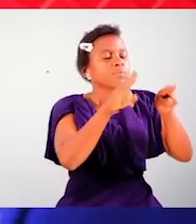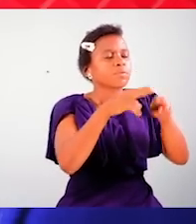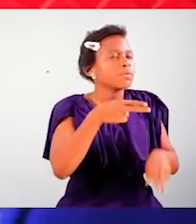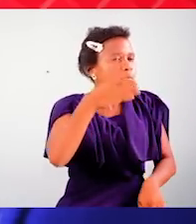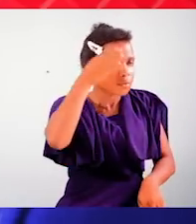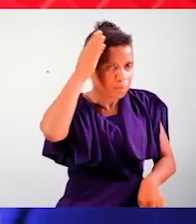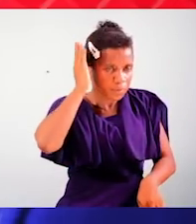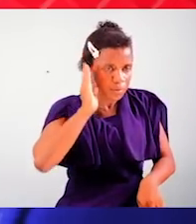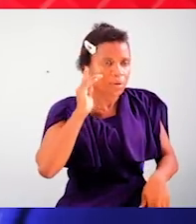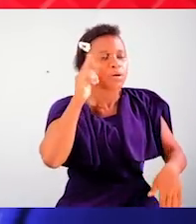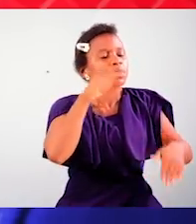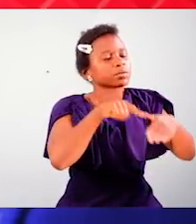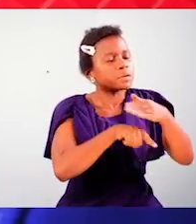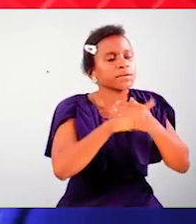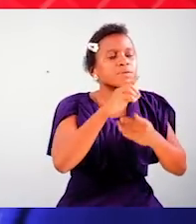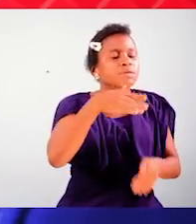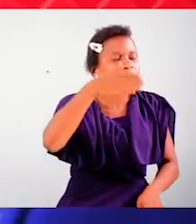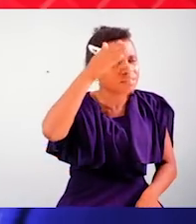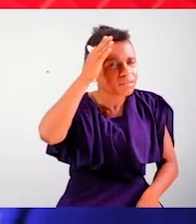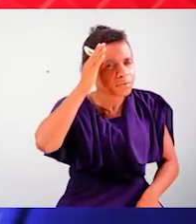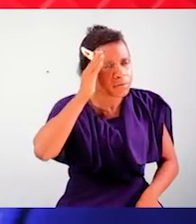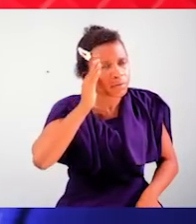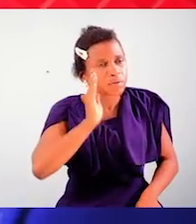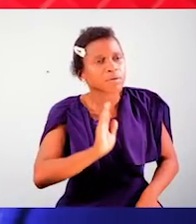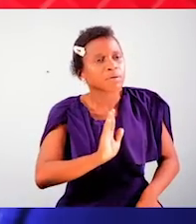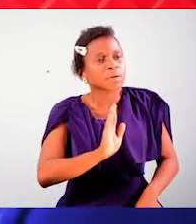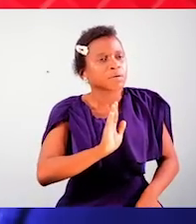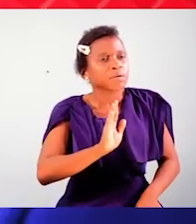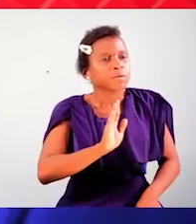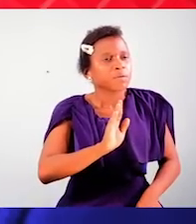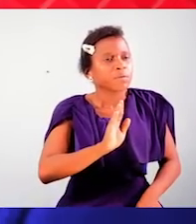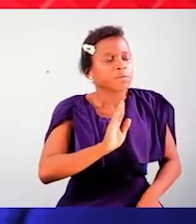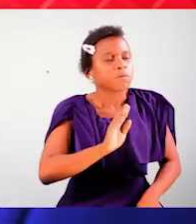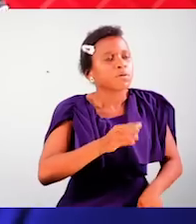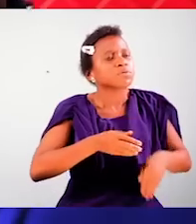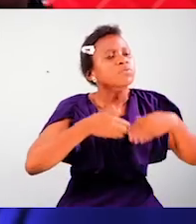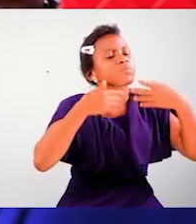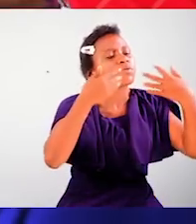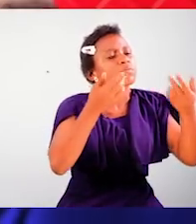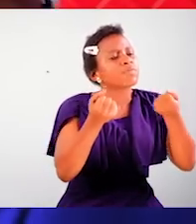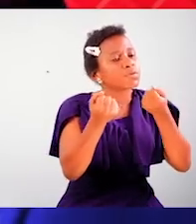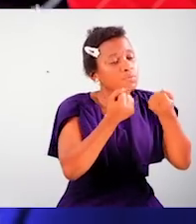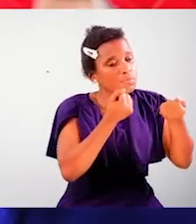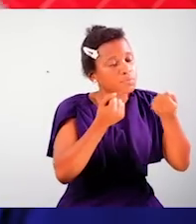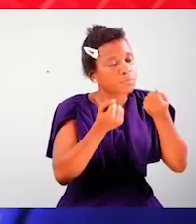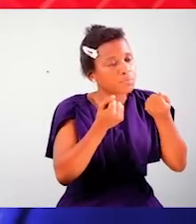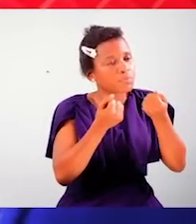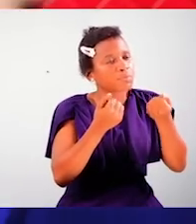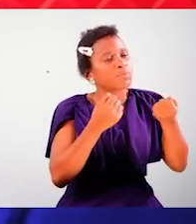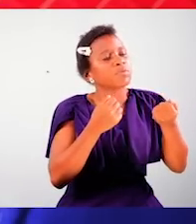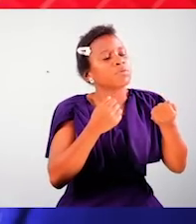na serikali. Hata ndani ya serikali umempa nani mkurugenzi wa